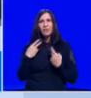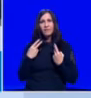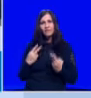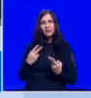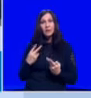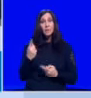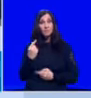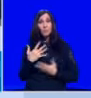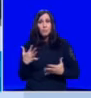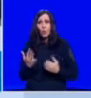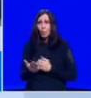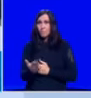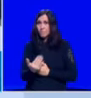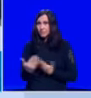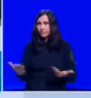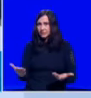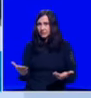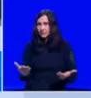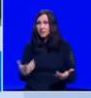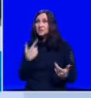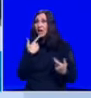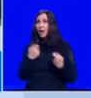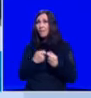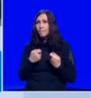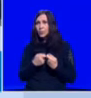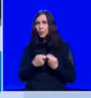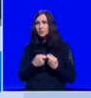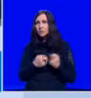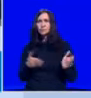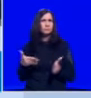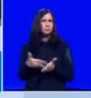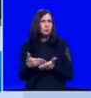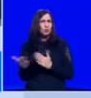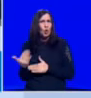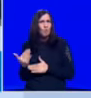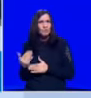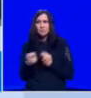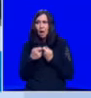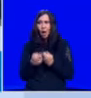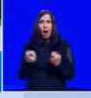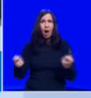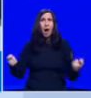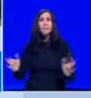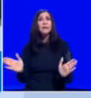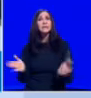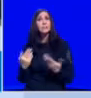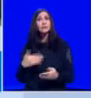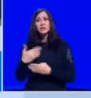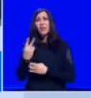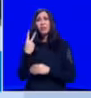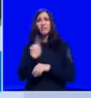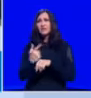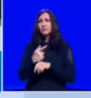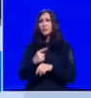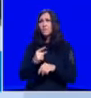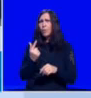Първо, много бързате за Брюксел, да, който всъщност така... Защо да бързаме? Ми, кампанията почва, кампанията второ, почва след две седмици и